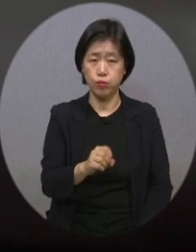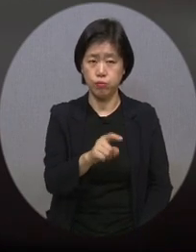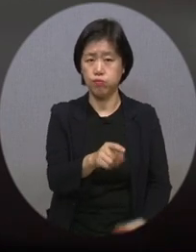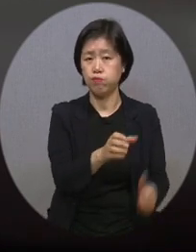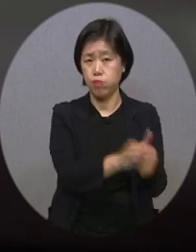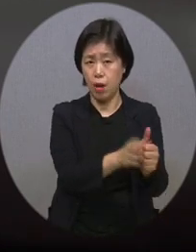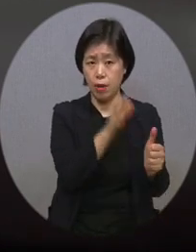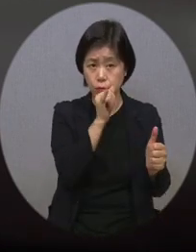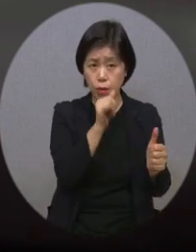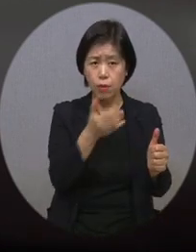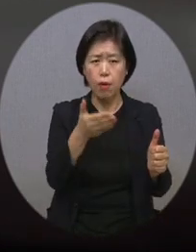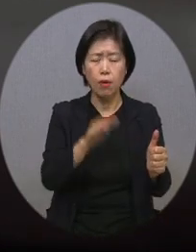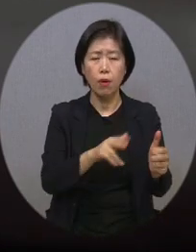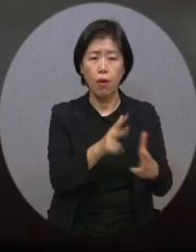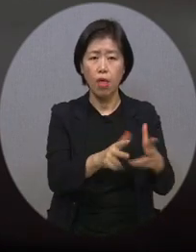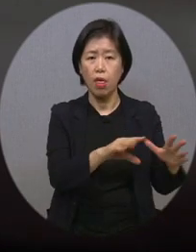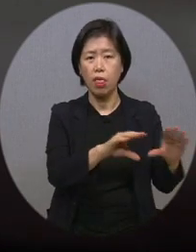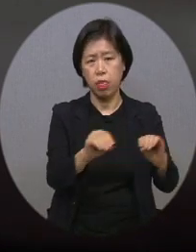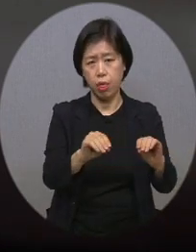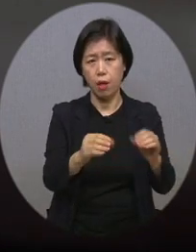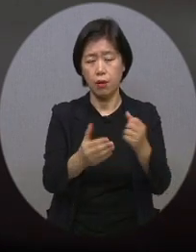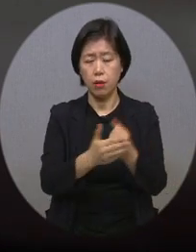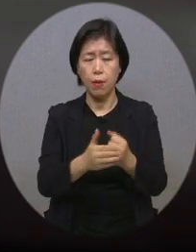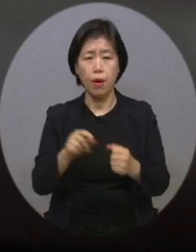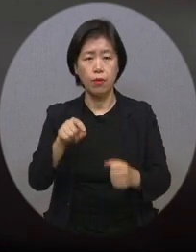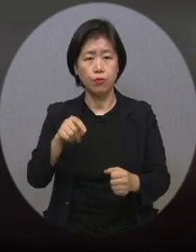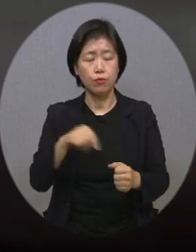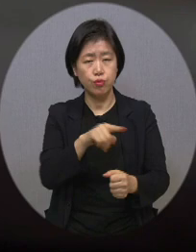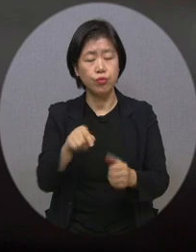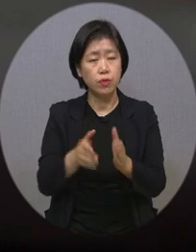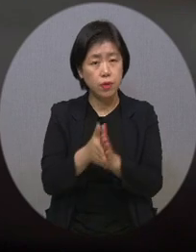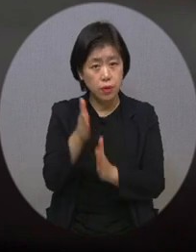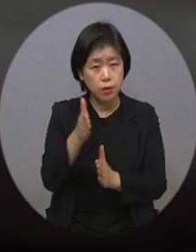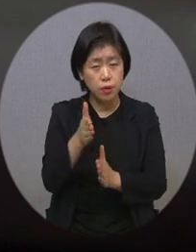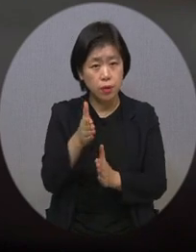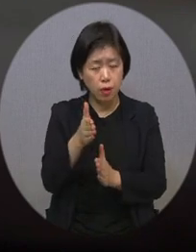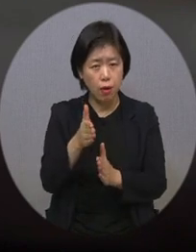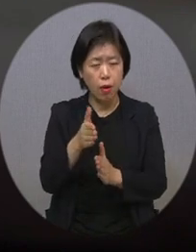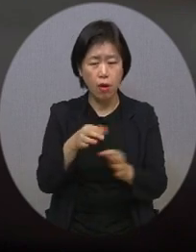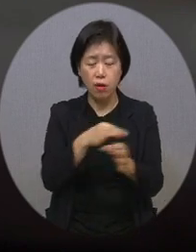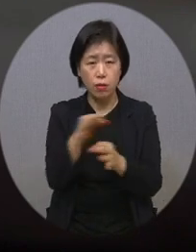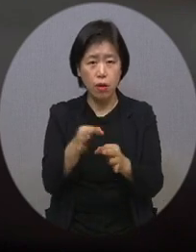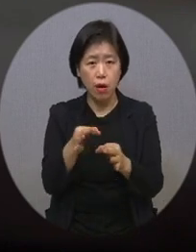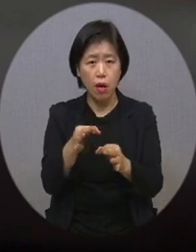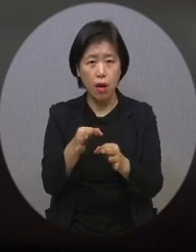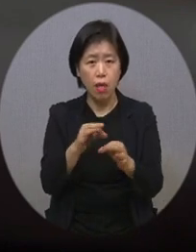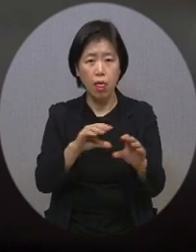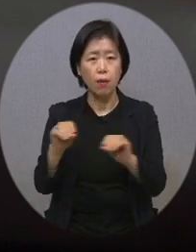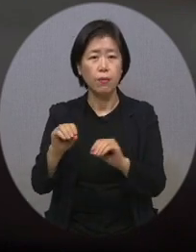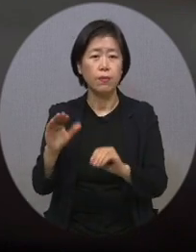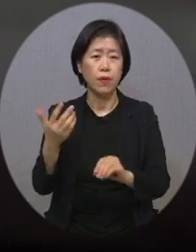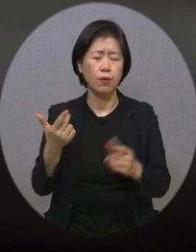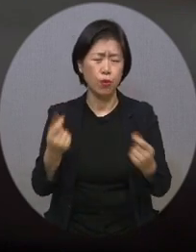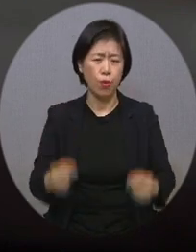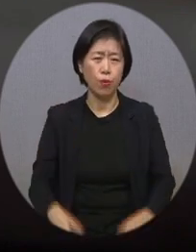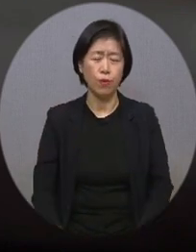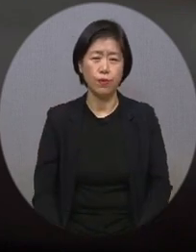뭐 거의 그렇죠. 초토화되다시피 예. 했죠. 네. 그래서 그러다 보니까 이게 산업계뿐만